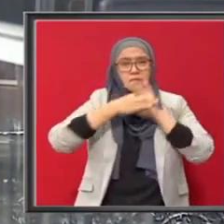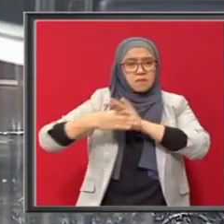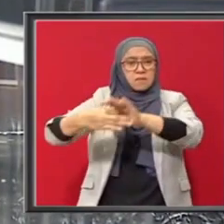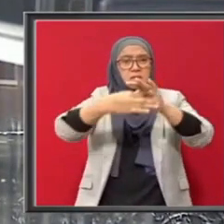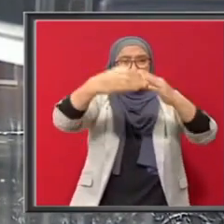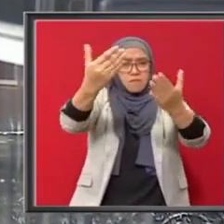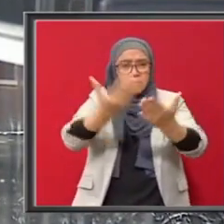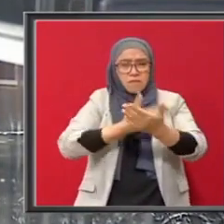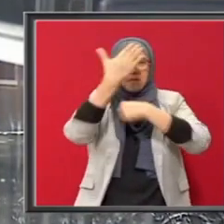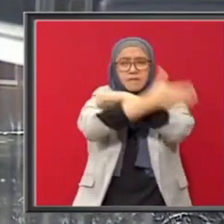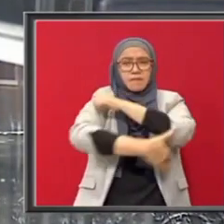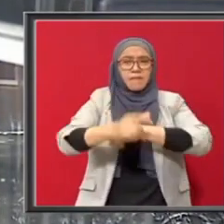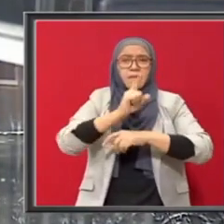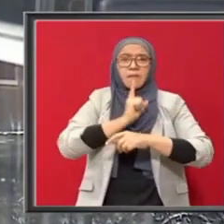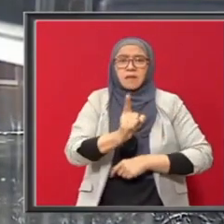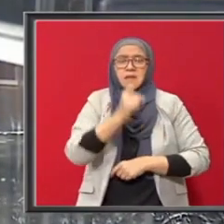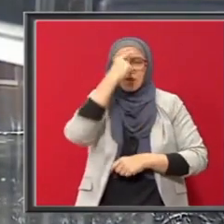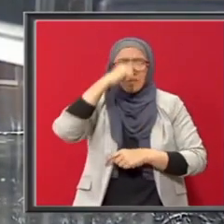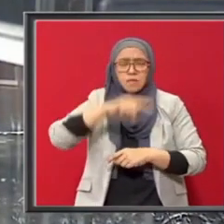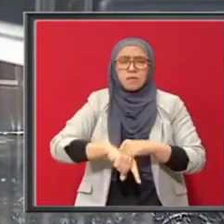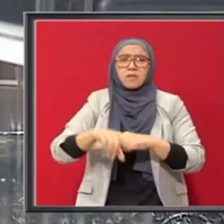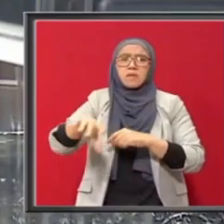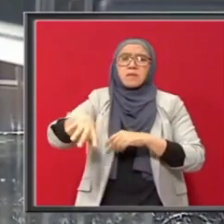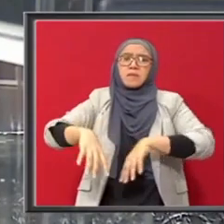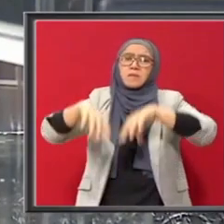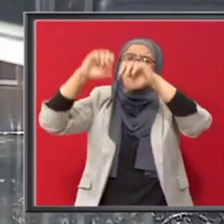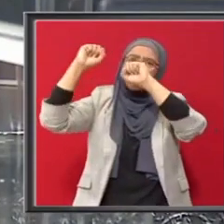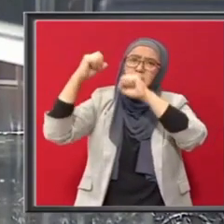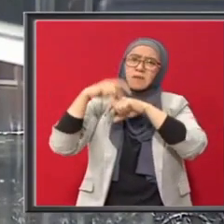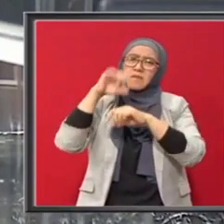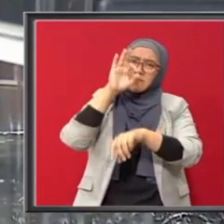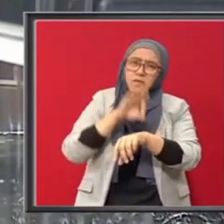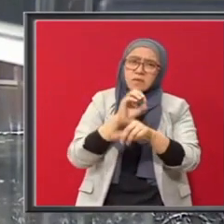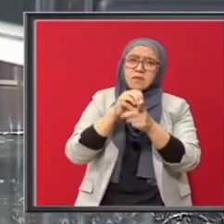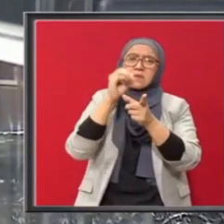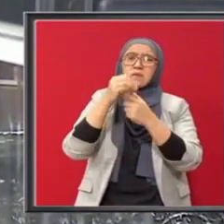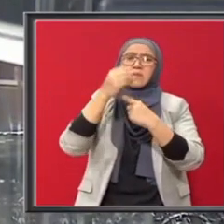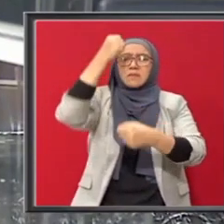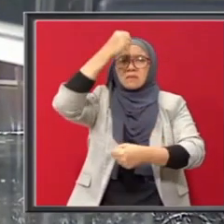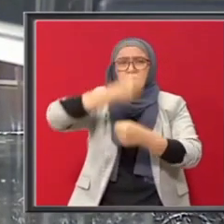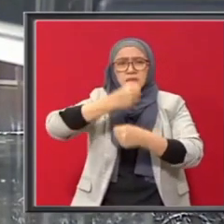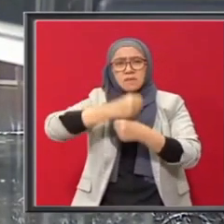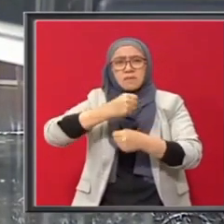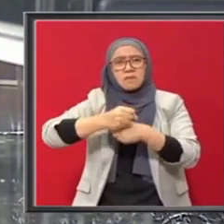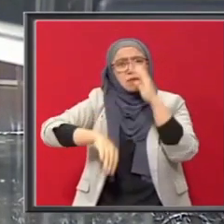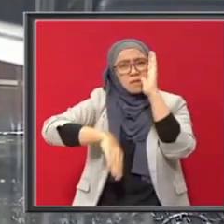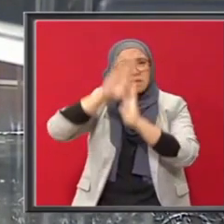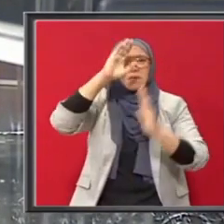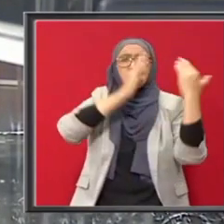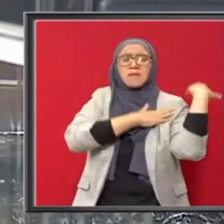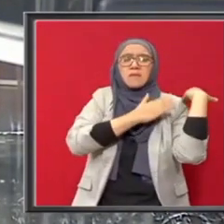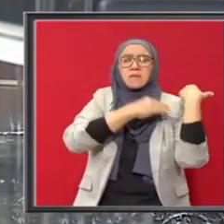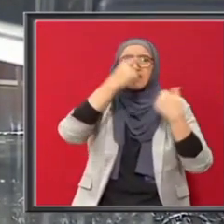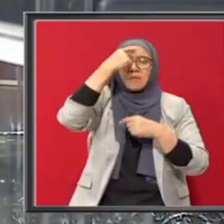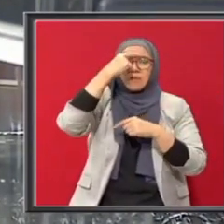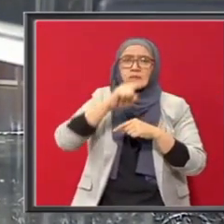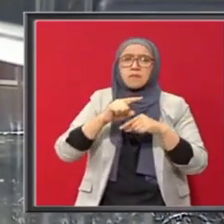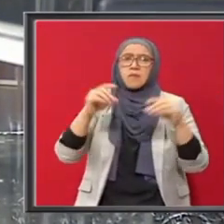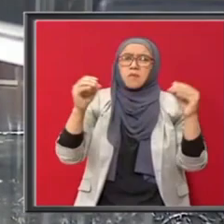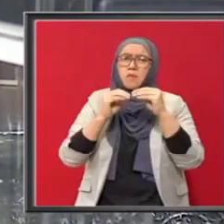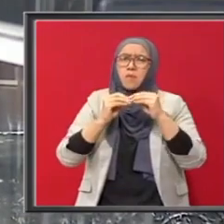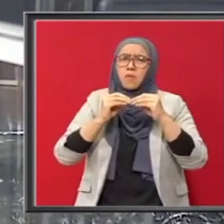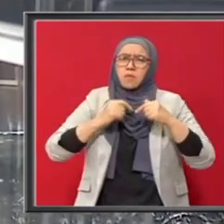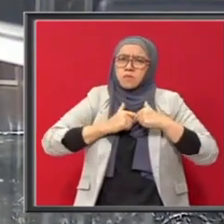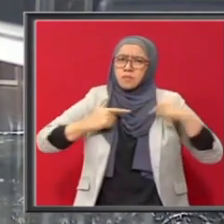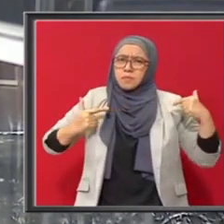mengambil fungsi dan tugas yang lebih bertanggung jawab untuk menggantikan uisi bagi pepohonan lebih kepada kehadapan